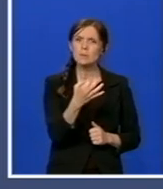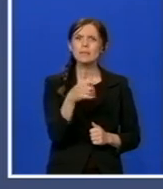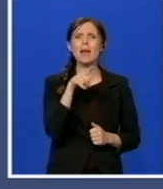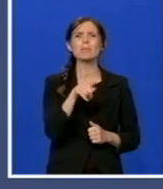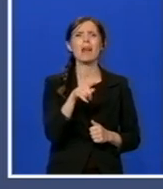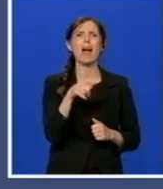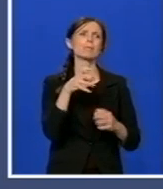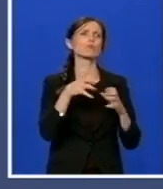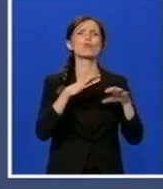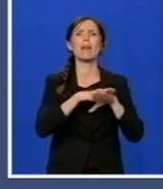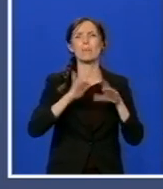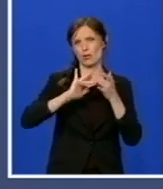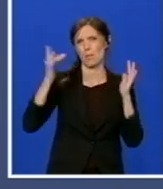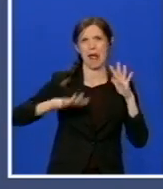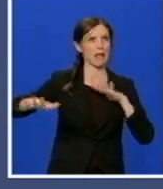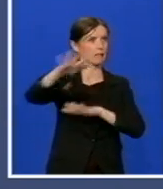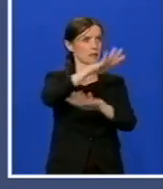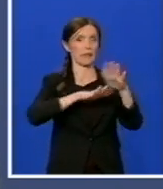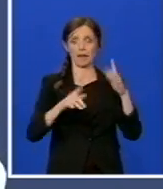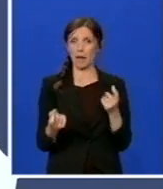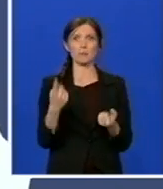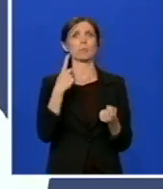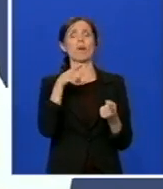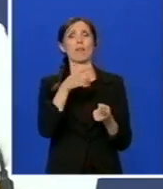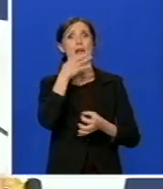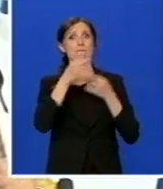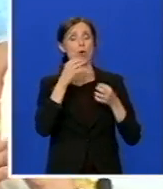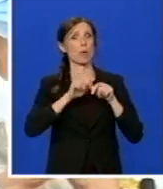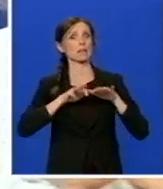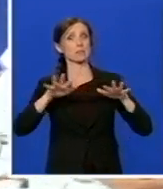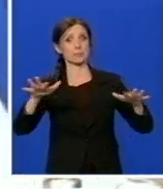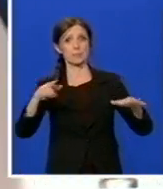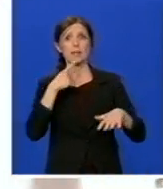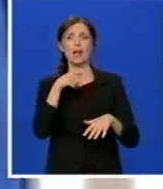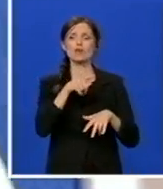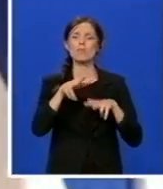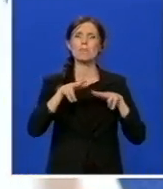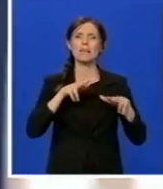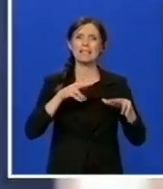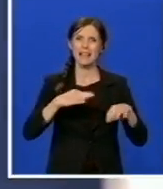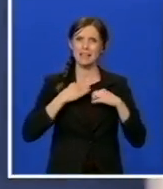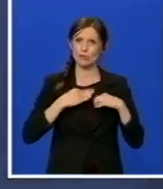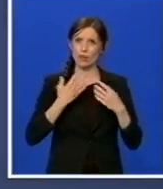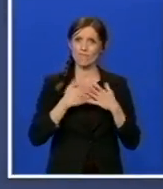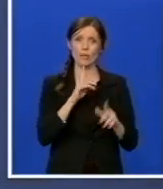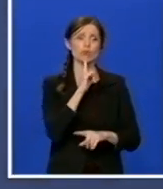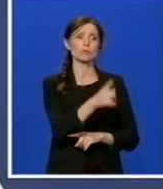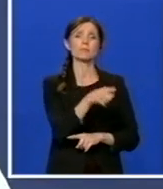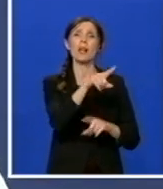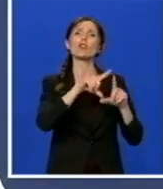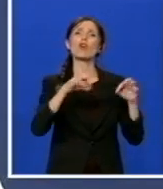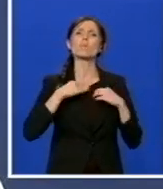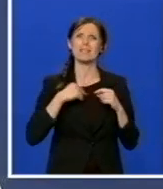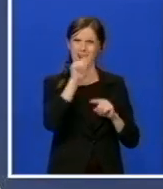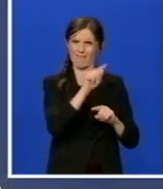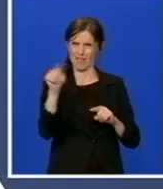ih, informacijama o tome da je Ministarstvo zdravlja izdalo instrukcije domovima zdravlja da